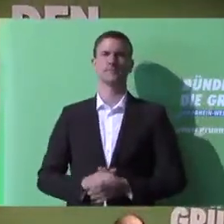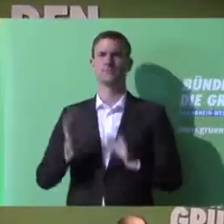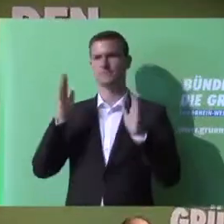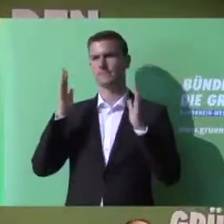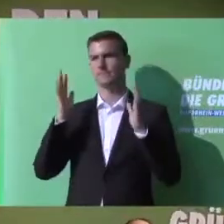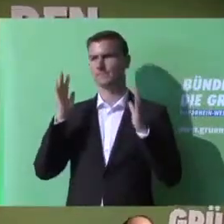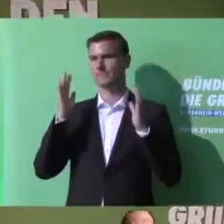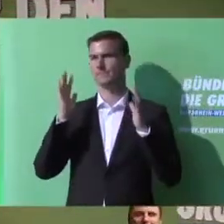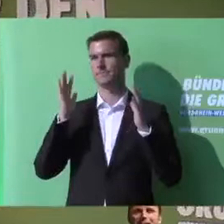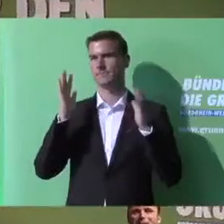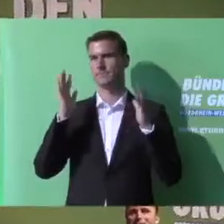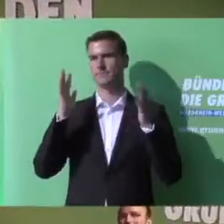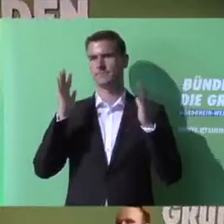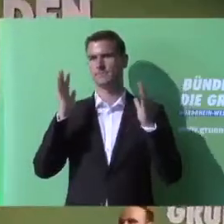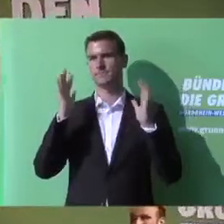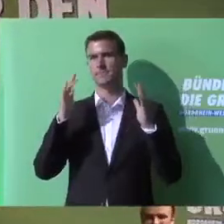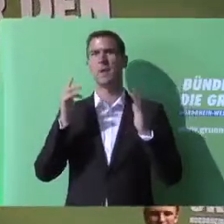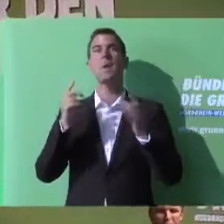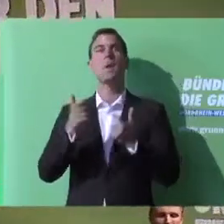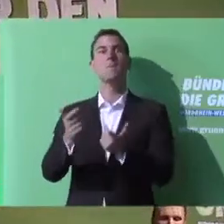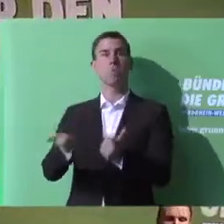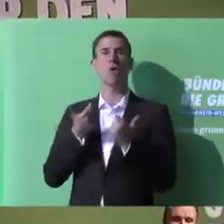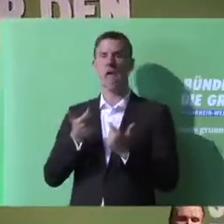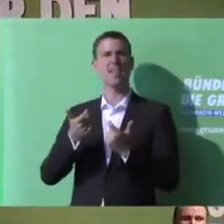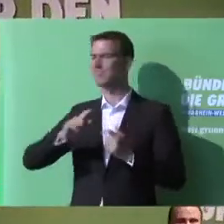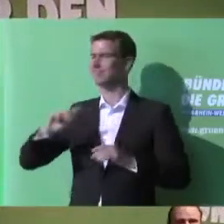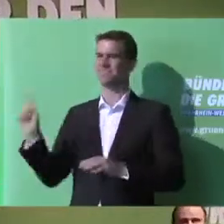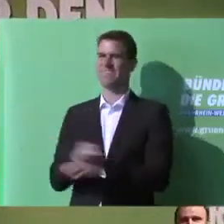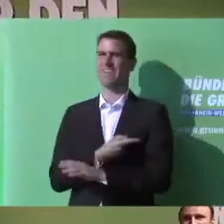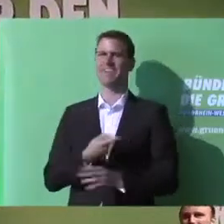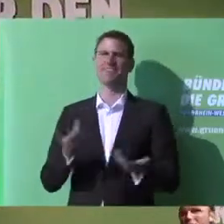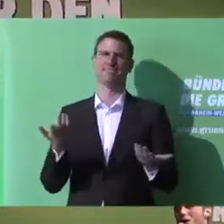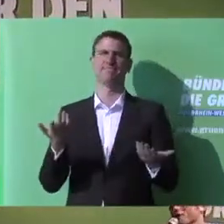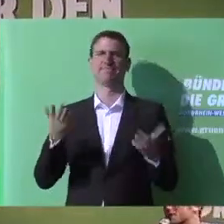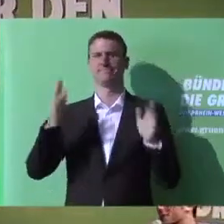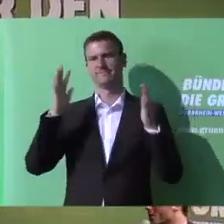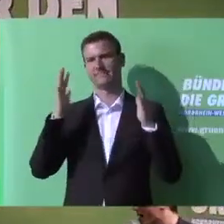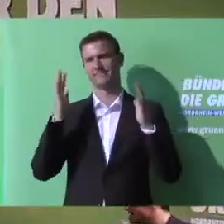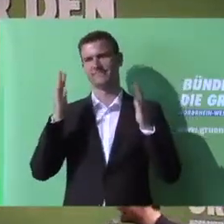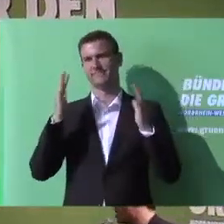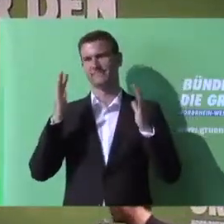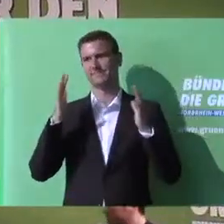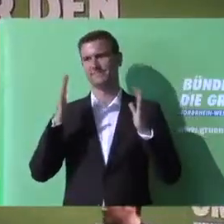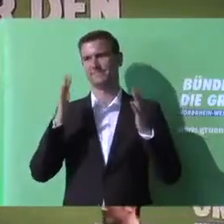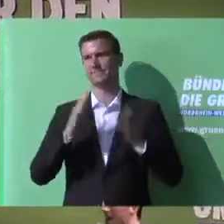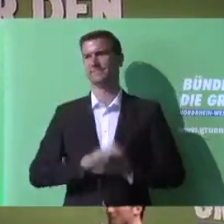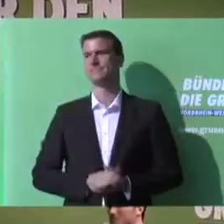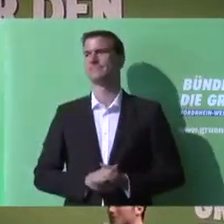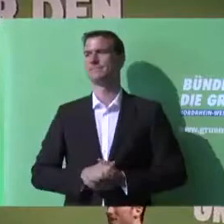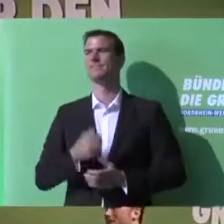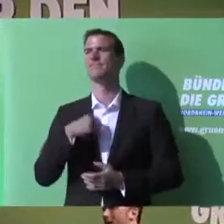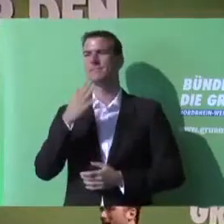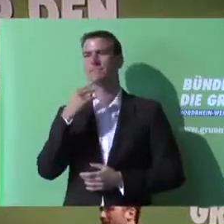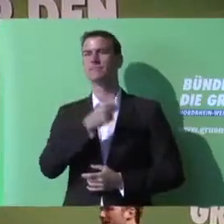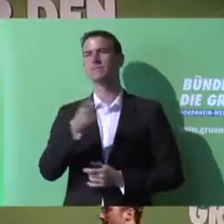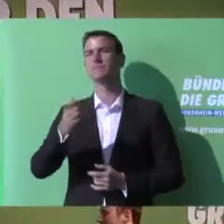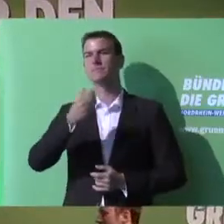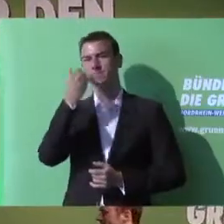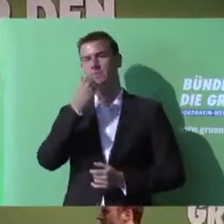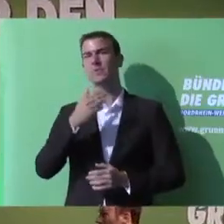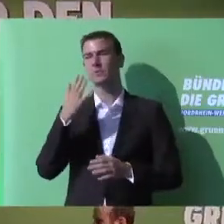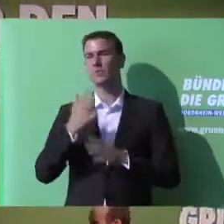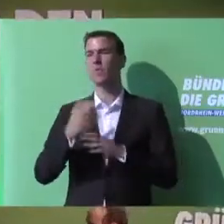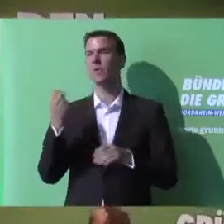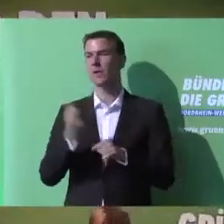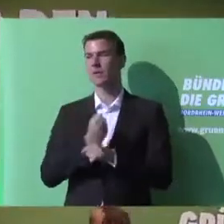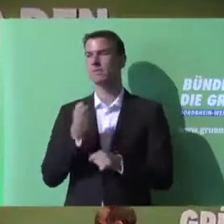So, die Blockade ist schon mal aus dem Weg geräumt. Und ich würde euch jetzt auch bitten, ihr habt das so toll gemacht, dass ihr